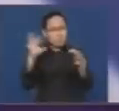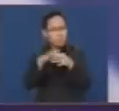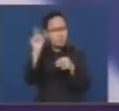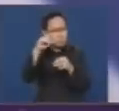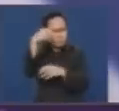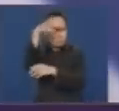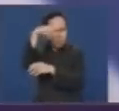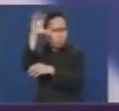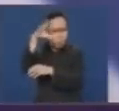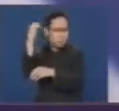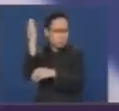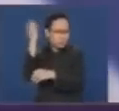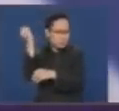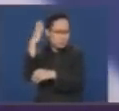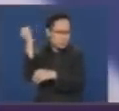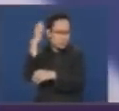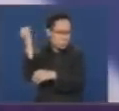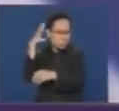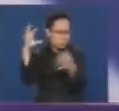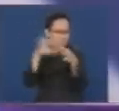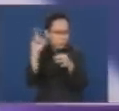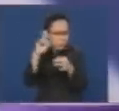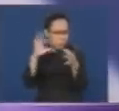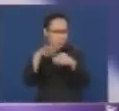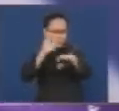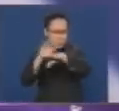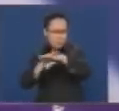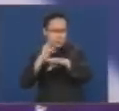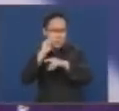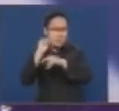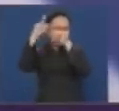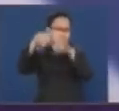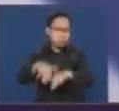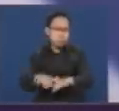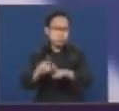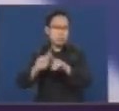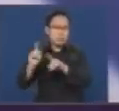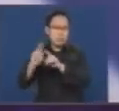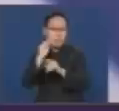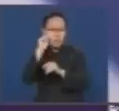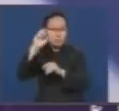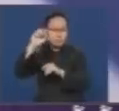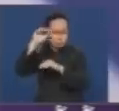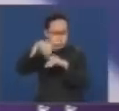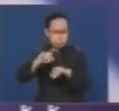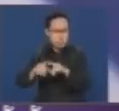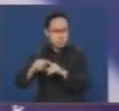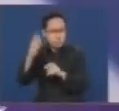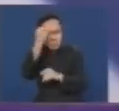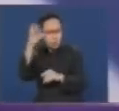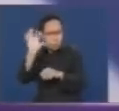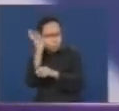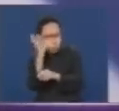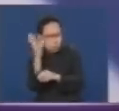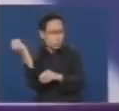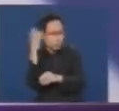ถึงเหตุหอสัญญาณเตือนภัยดังขึ้นถึง 2ครั้งอันนี้มาจากความขัดข้องของระบบที่สูนย์เตือนภัยพิบัติแห่งชาตินะคะโดยขณะนี้เจ้า